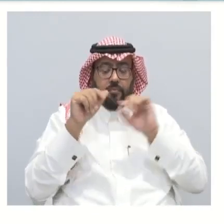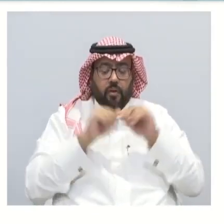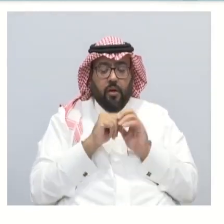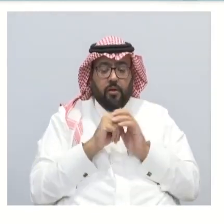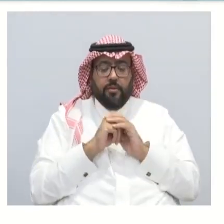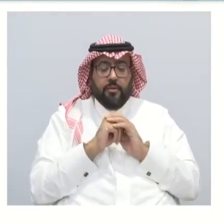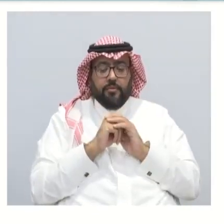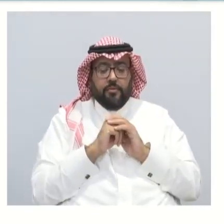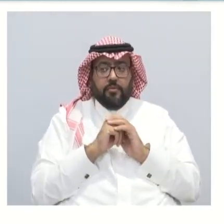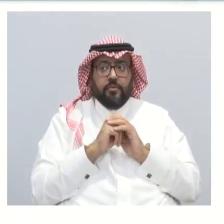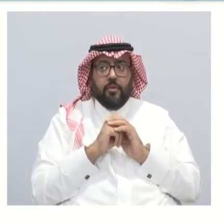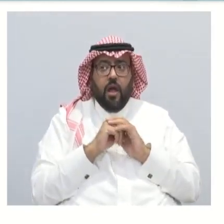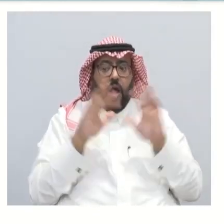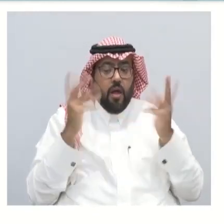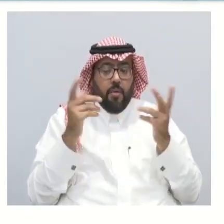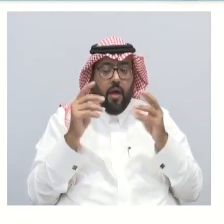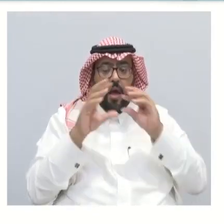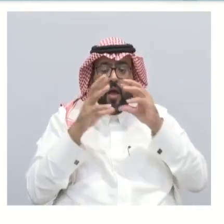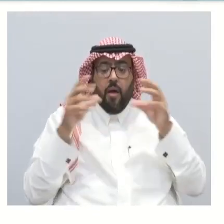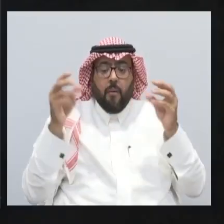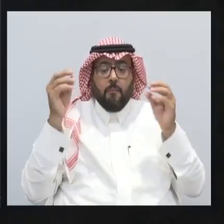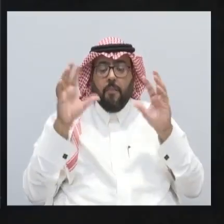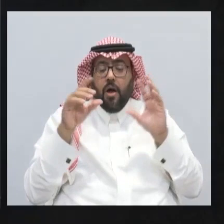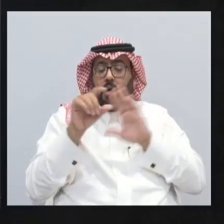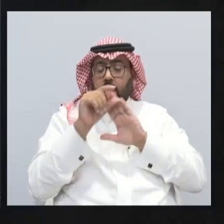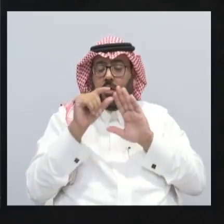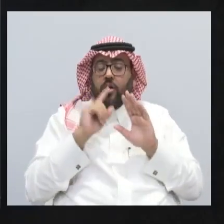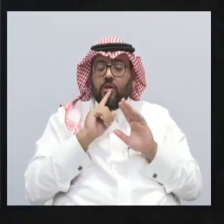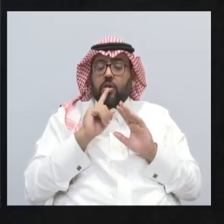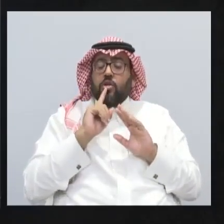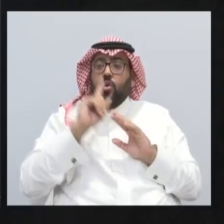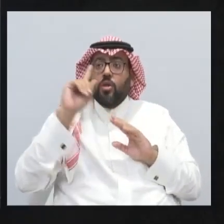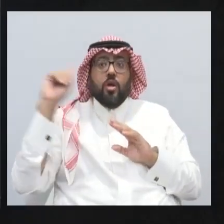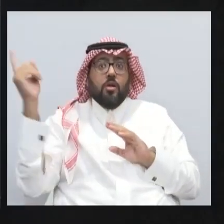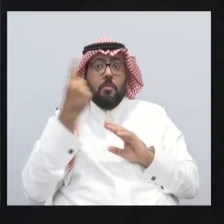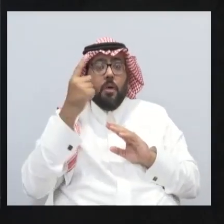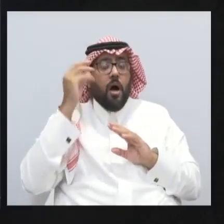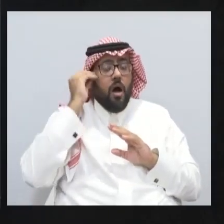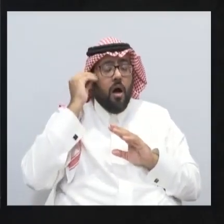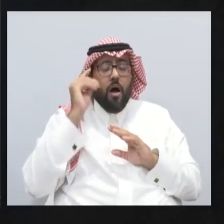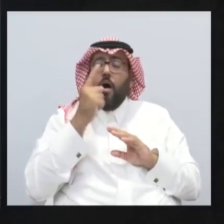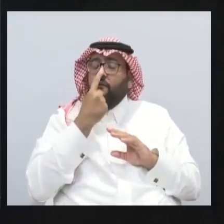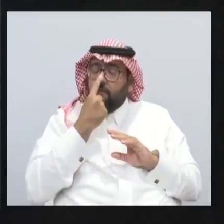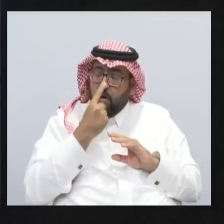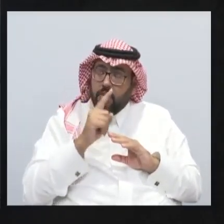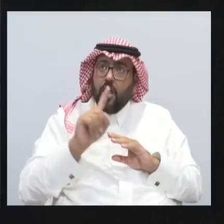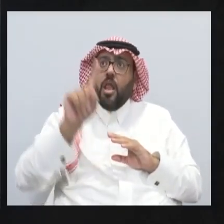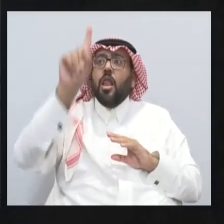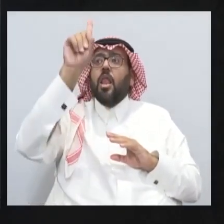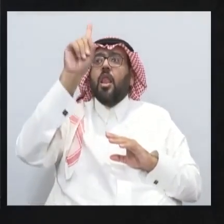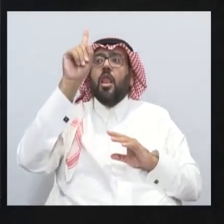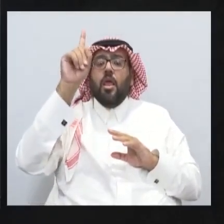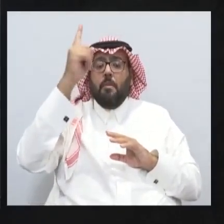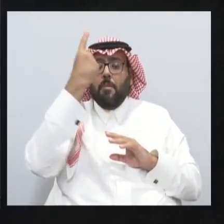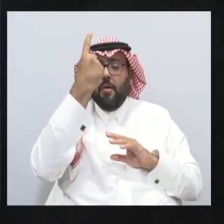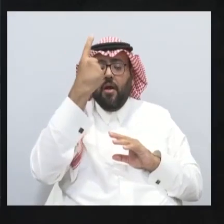اليوم مفهوم توحيد اللوهيه نحن عرفنا ان توحيد الربوبيه هو افراد الله جل